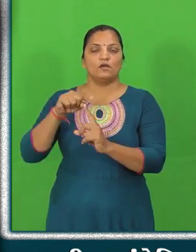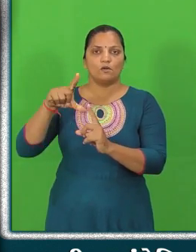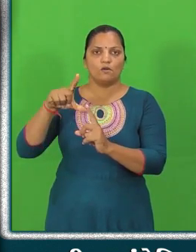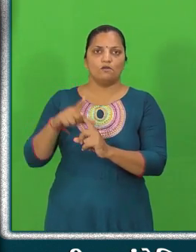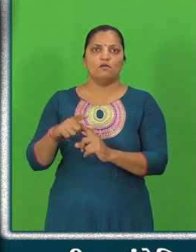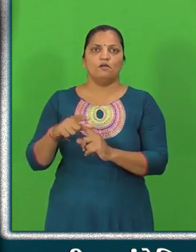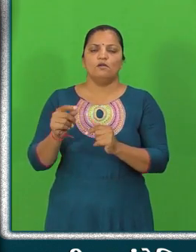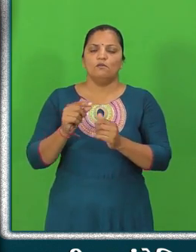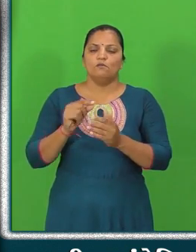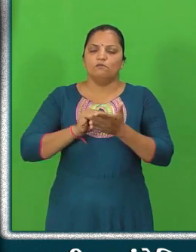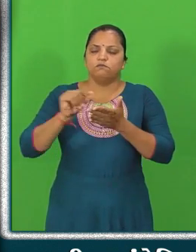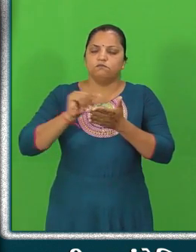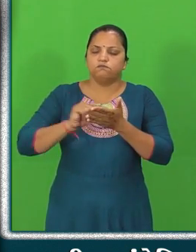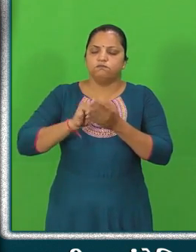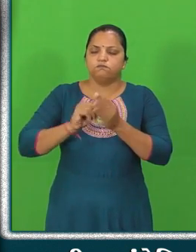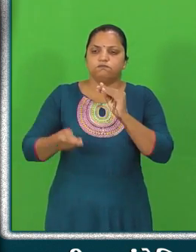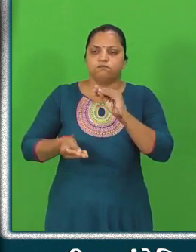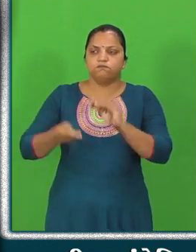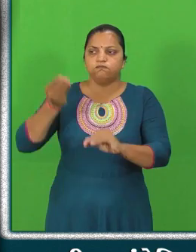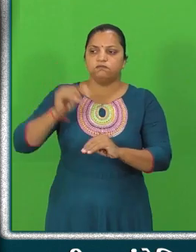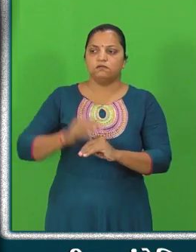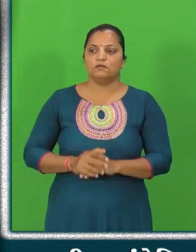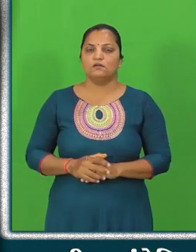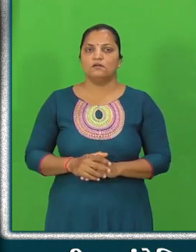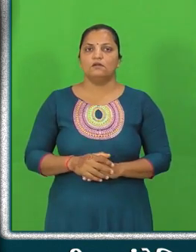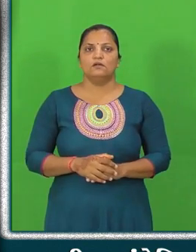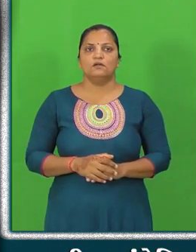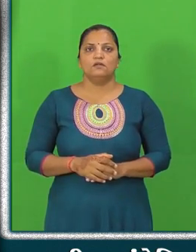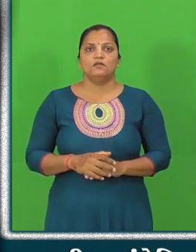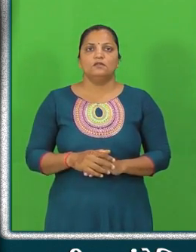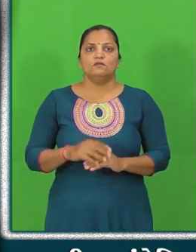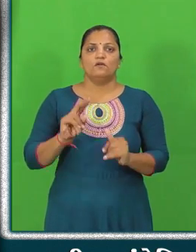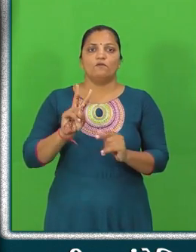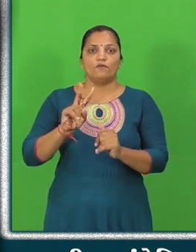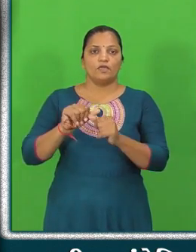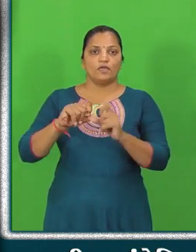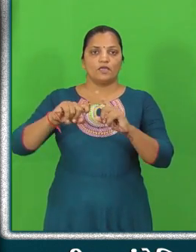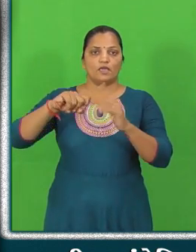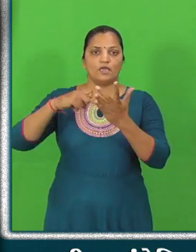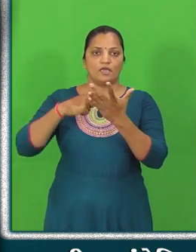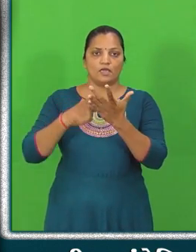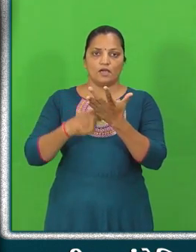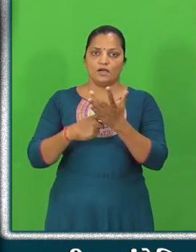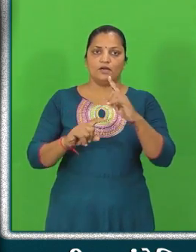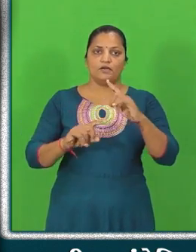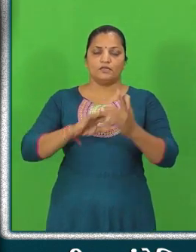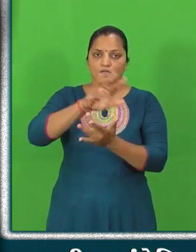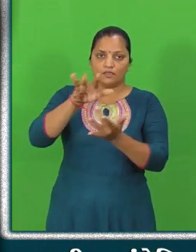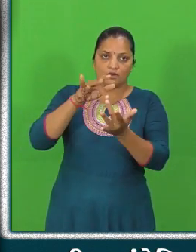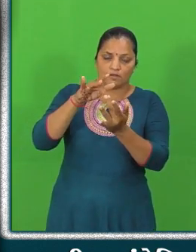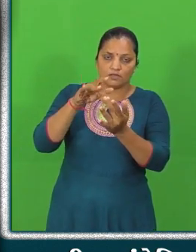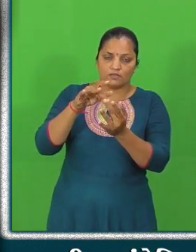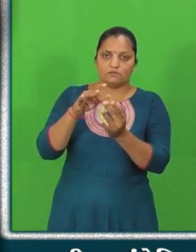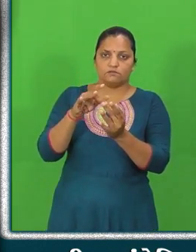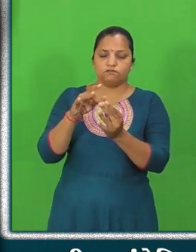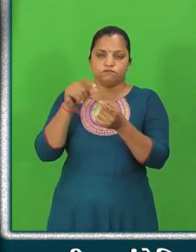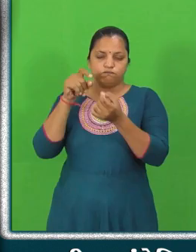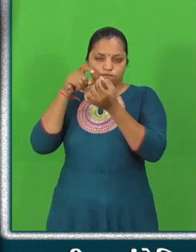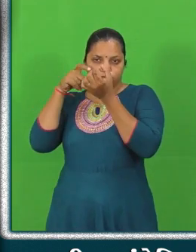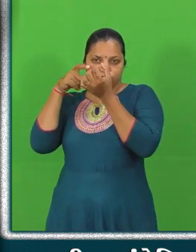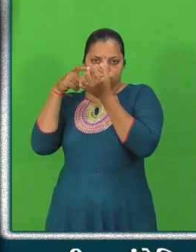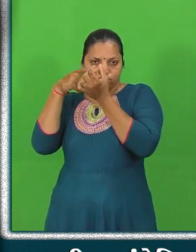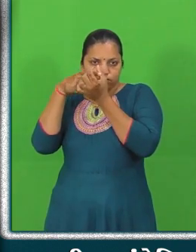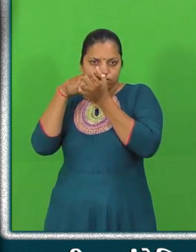નથી, તમે આગળ લાંબુ લાંબુ વર્ણન કર્યું છે પણ સમજ નથી પડી. વક્રતા કેન્દ્રમાંથી જ પસાર થાય એવી કમેન્ટ પણ ઘણા મિત્રોની આવી છે. તો મિત્રો